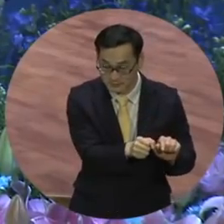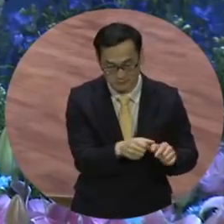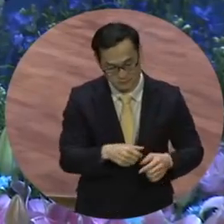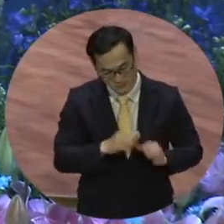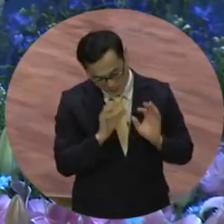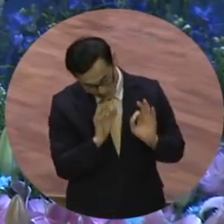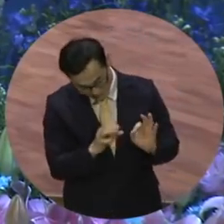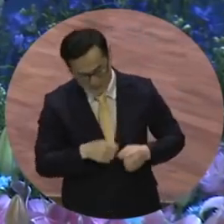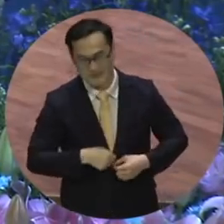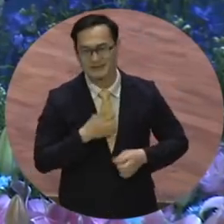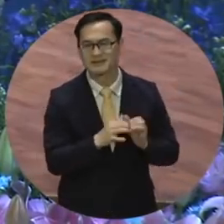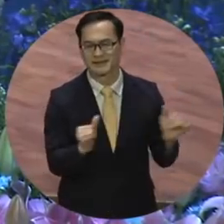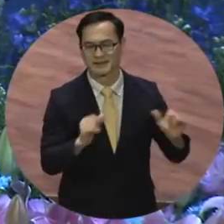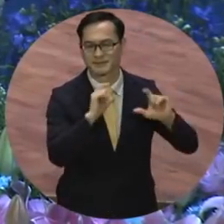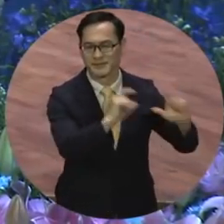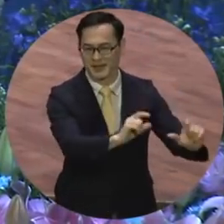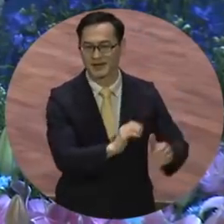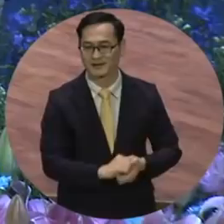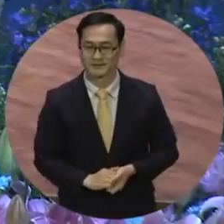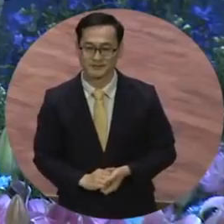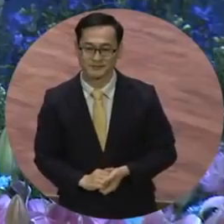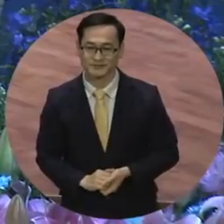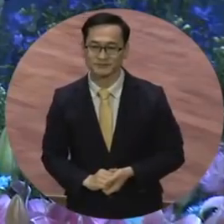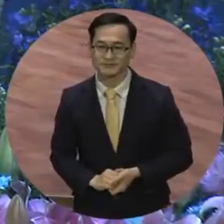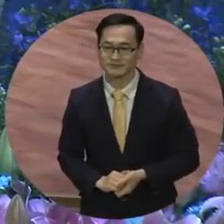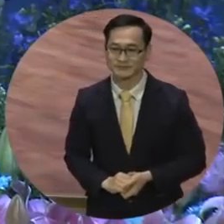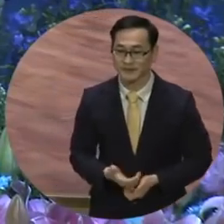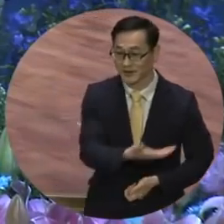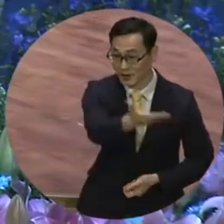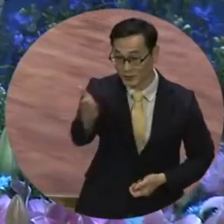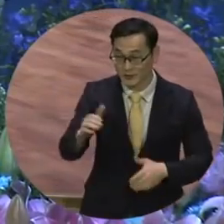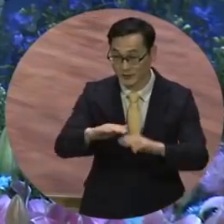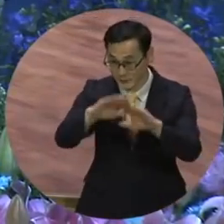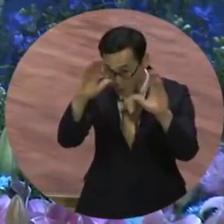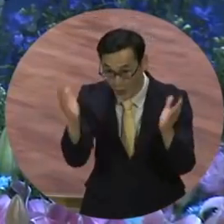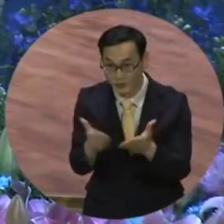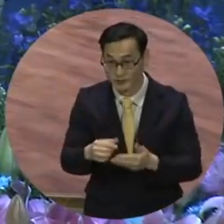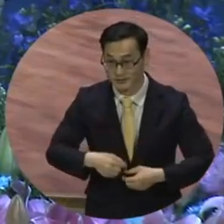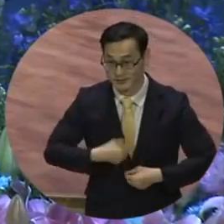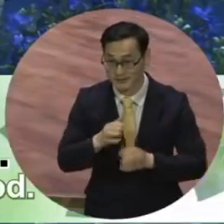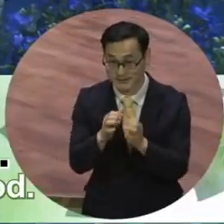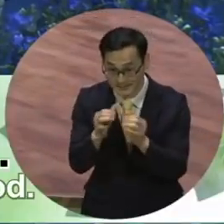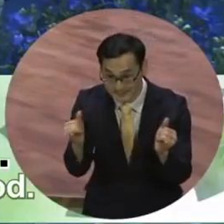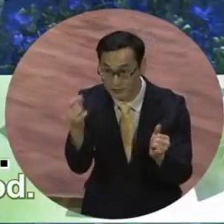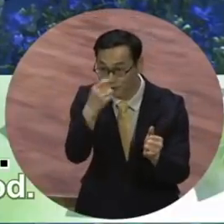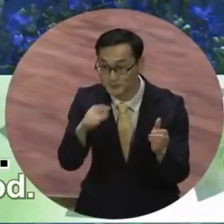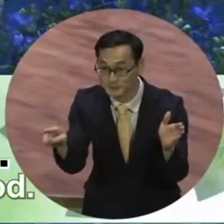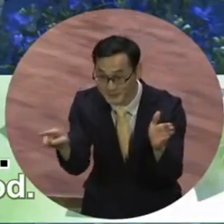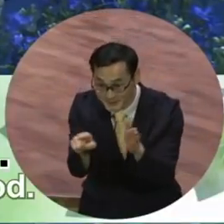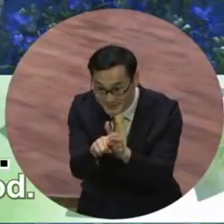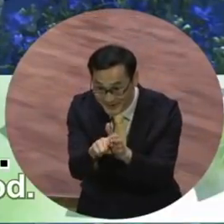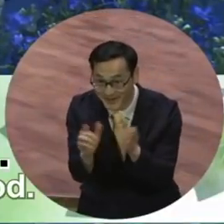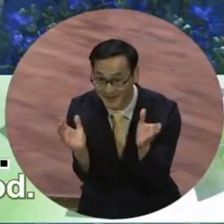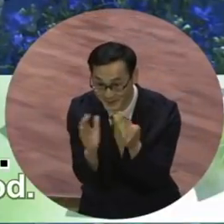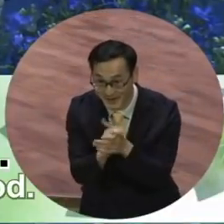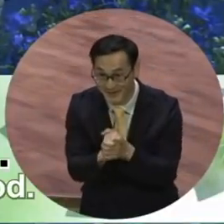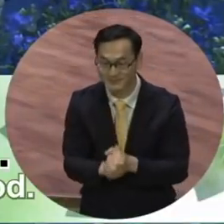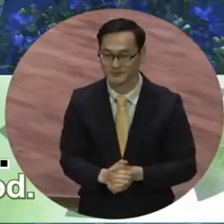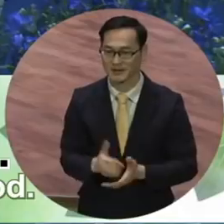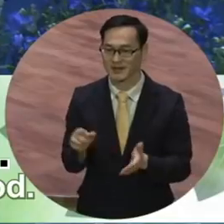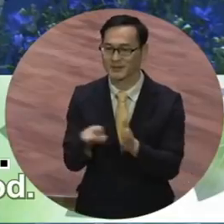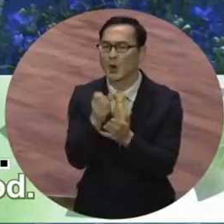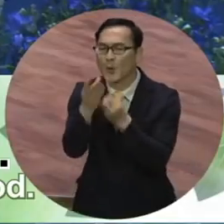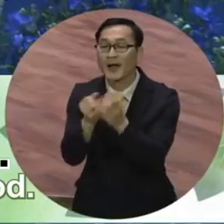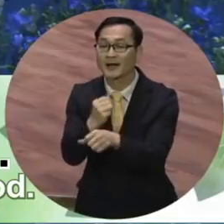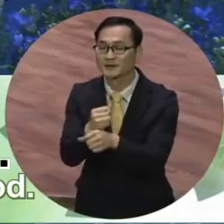의인이에요. 여러분 다 의인인 줄로 믿습니다. 신앙 고백합니다. 주는